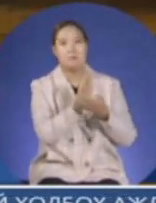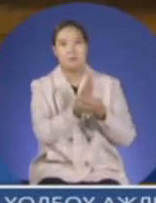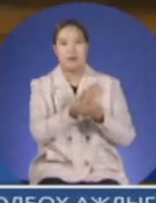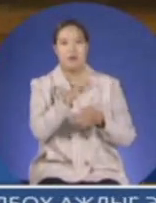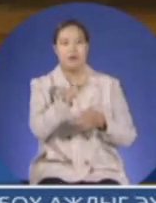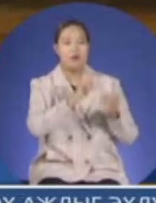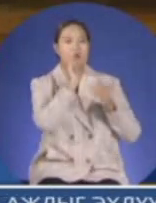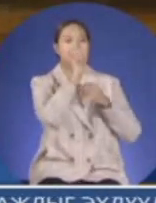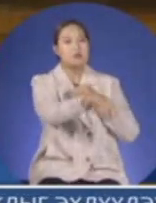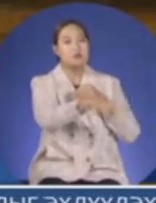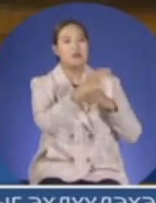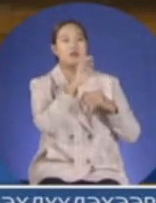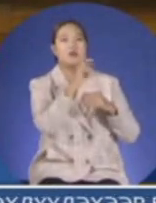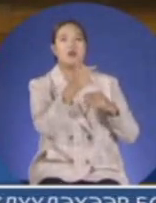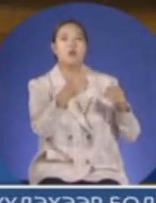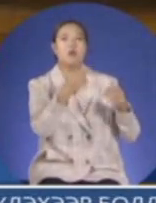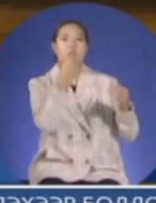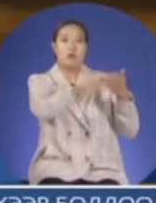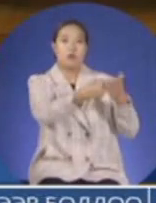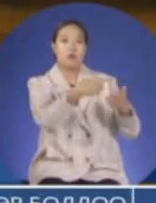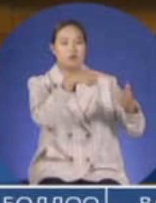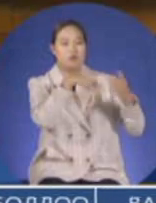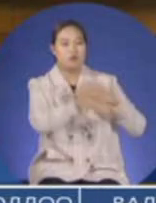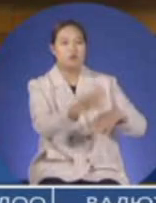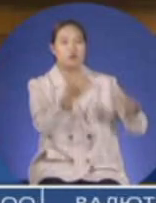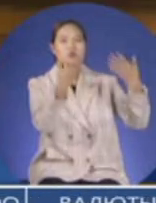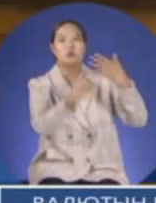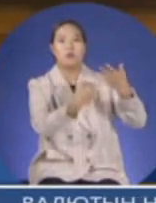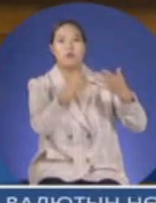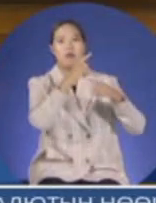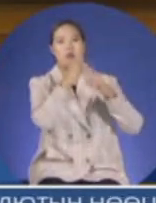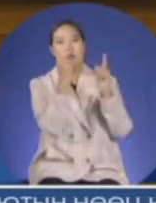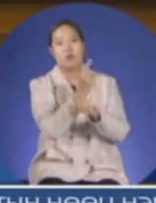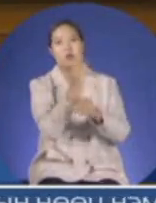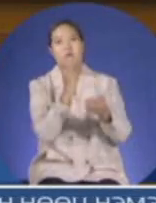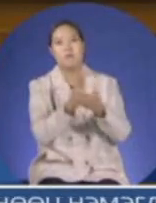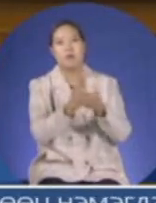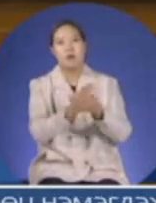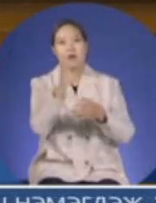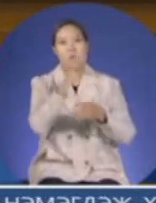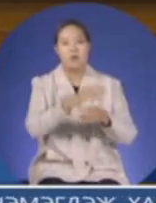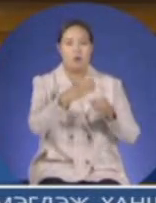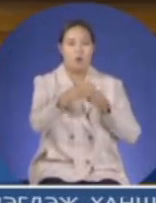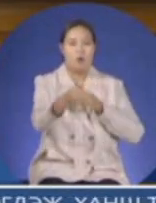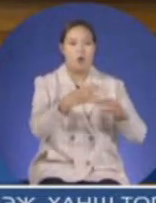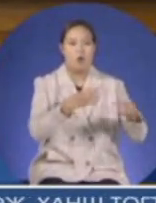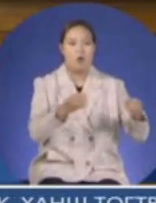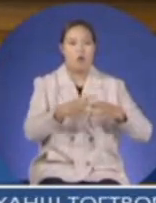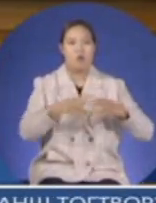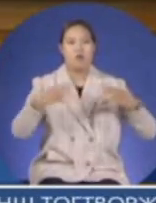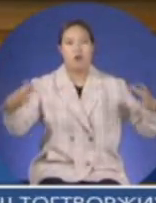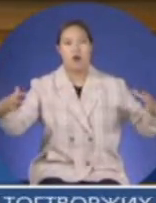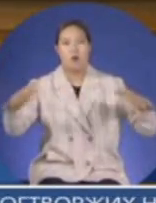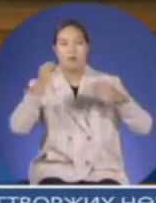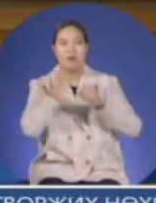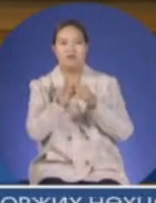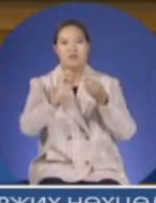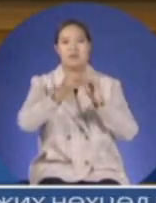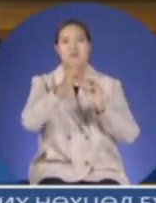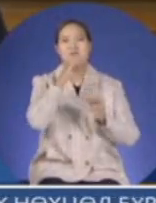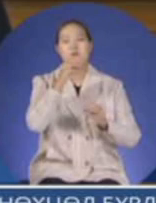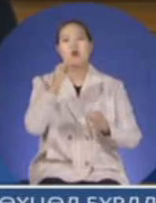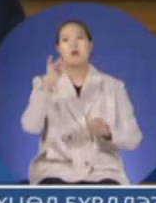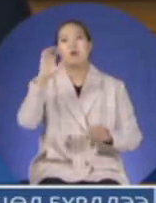бүртгэлийн ажиллагаа явагдаж байгаа 6 хэрэг байгаа бөгөөд мөрдөн байцаах ажиллагаа өргөн хүрээтэй олон хэсэгт хуваагдаж явагдана гэж нийслэлийн прокурорын газраас